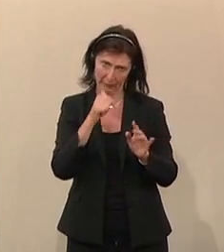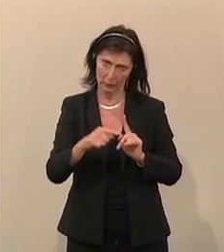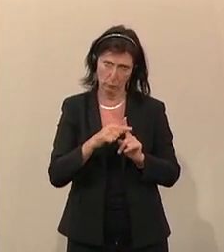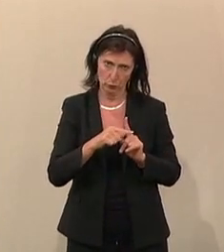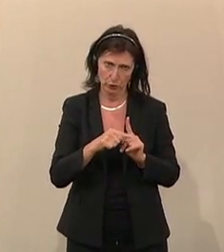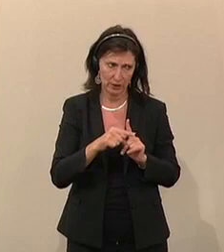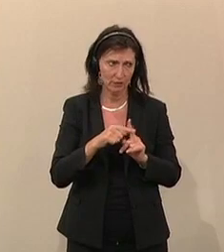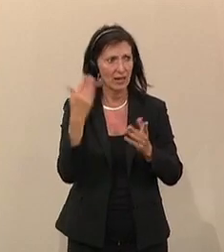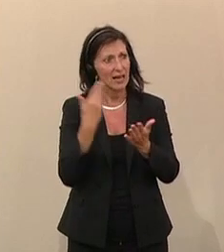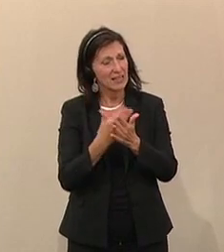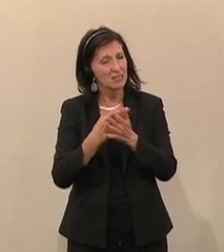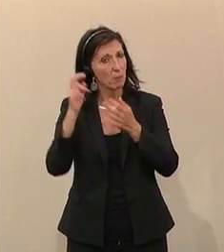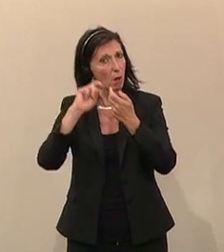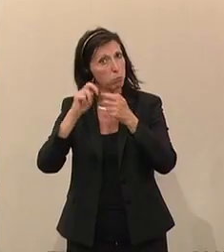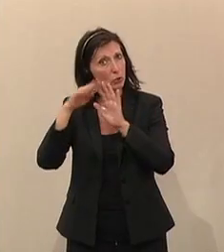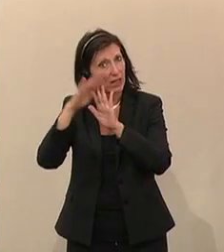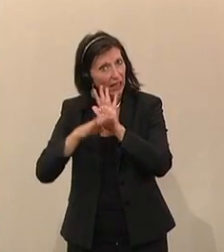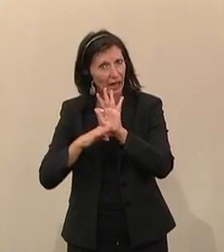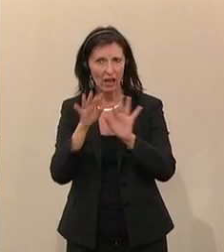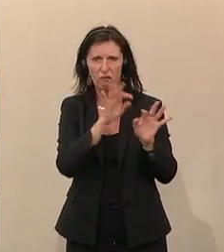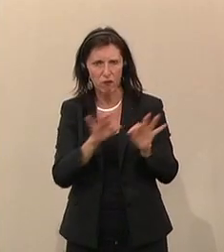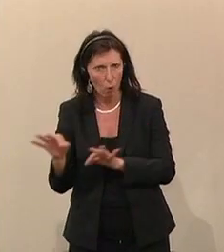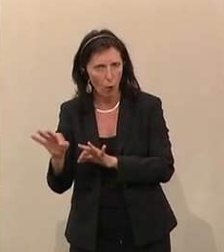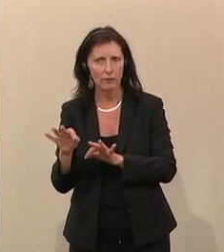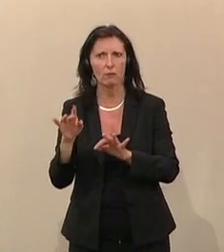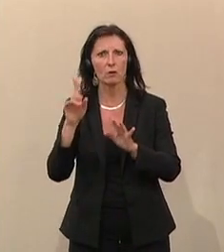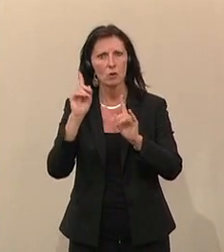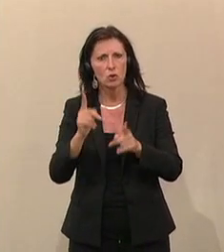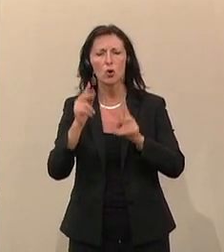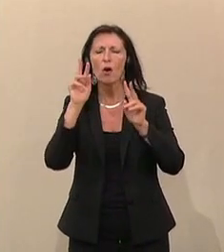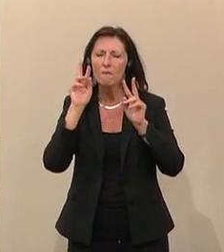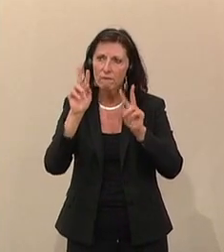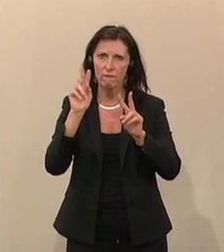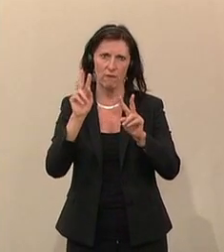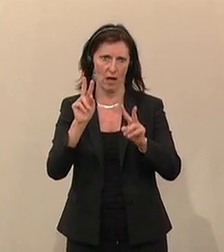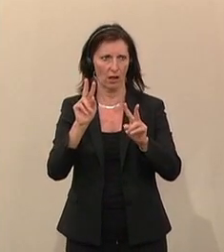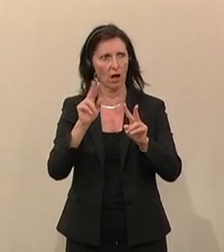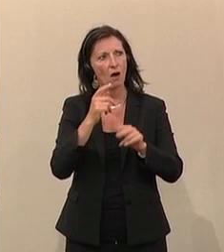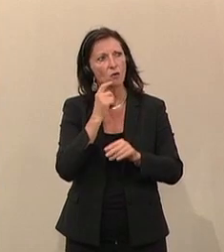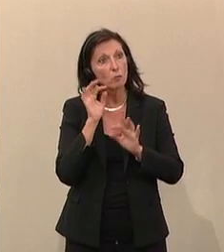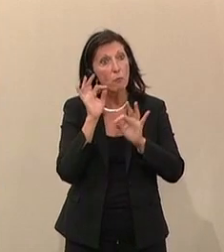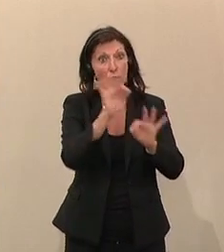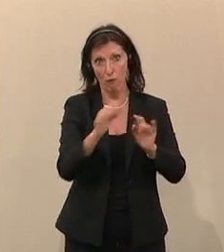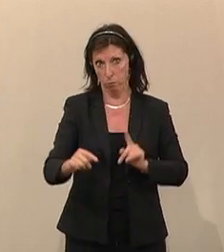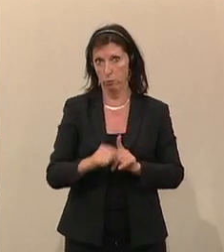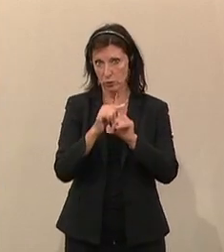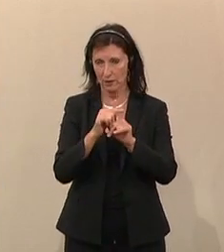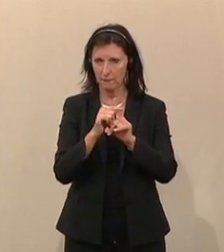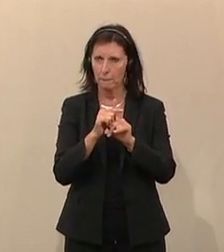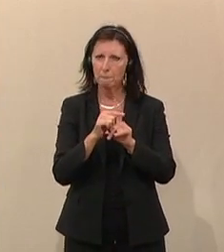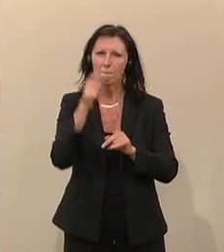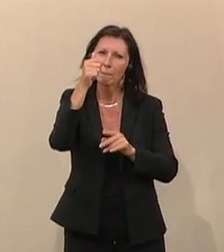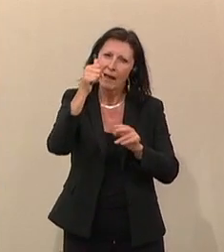dass also die regeln aus brüssel oder verordnungen auch wirklich im sinne der konsumenten sind ein thema das man vielleicht schon heute noch